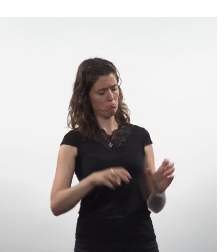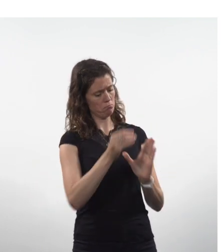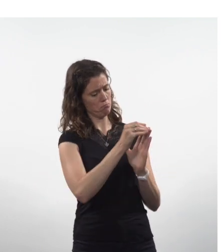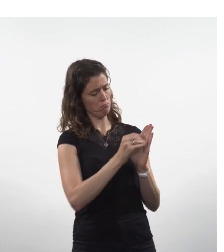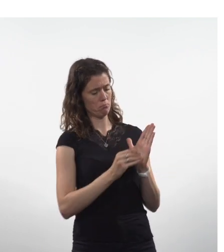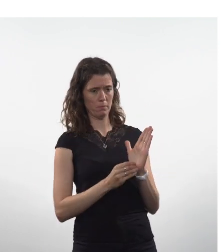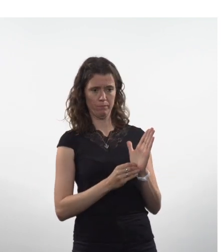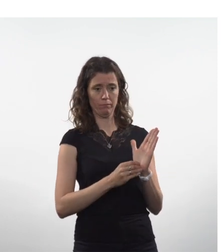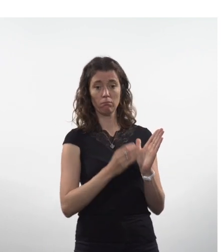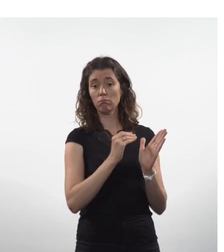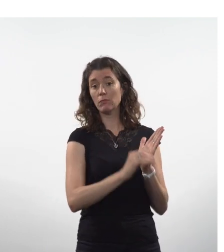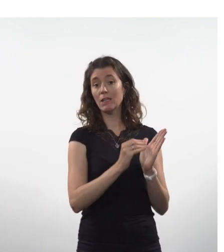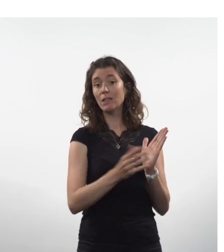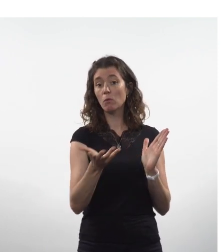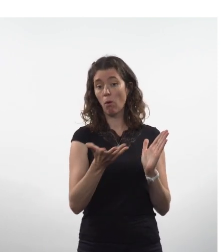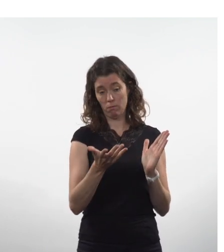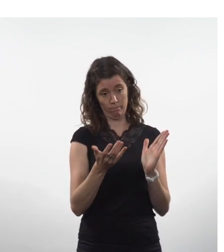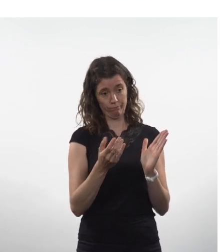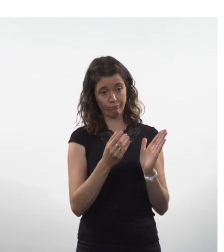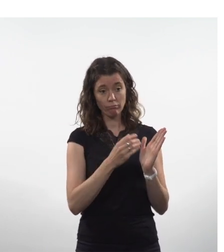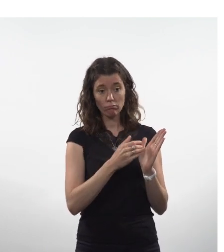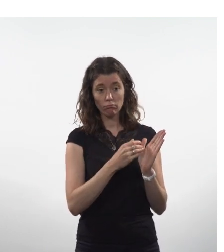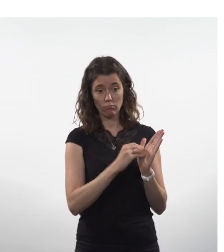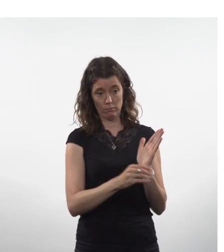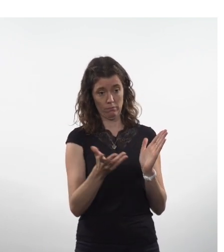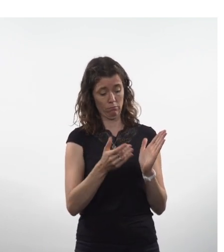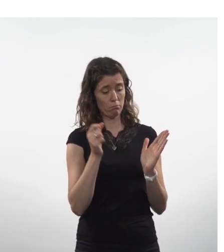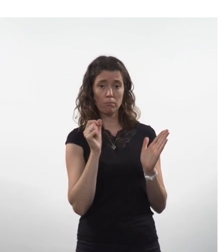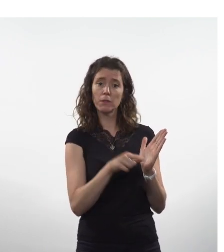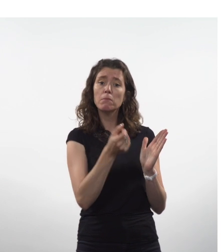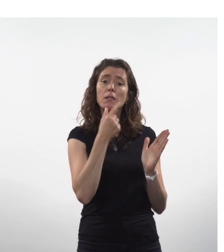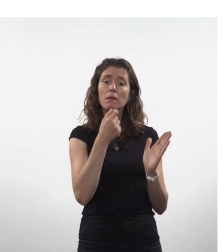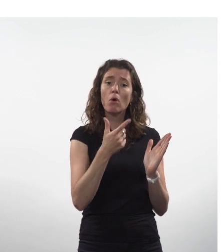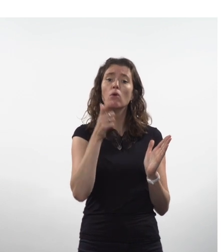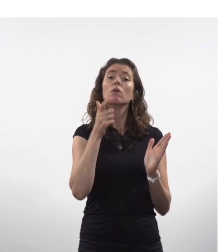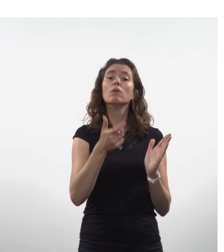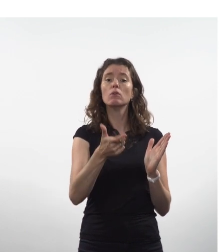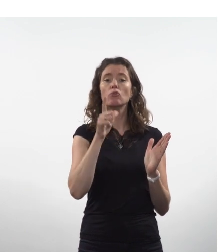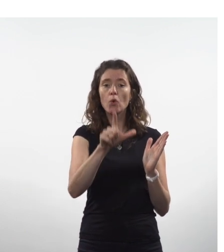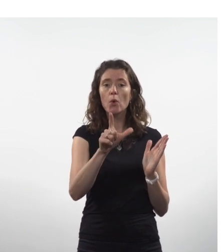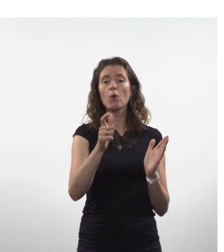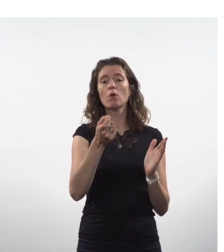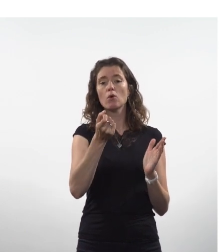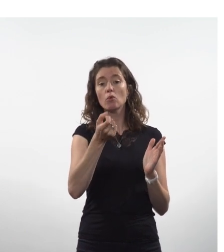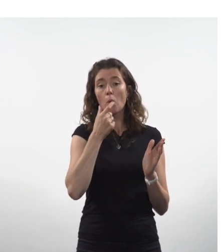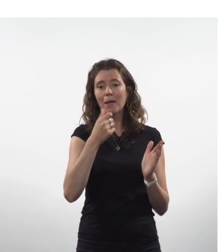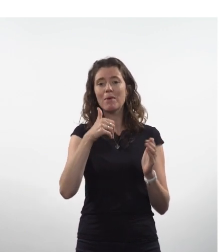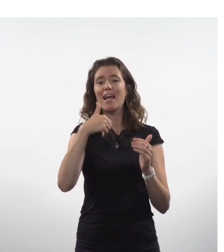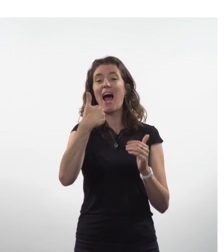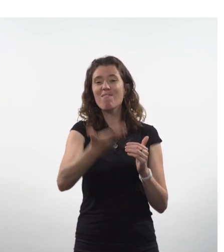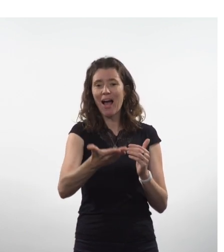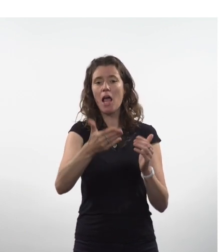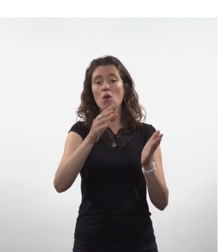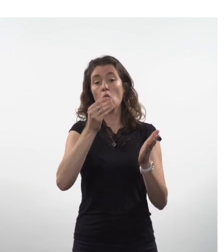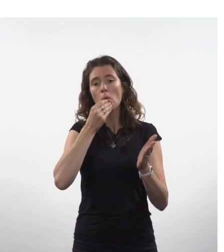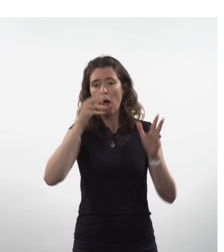et j'écris sur mon ordonnance tel médicament, 2 comprimés après le repas. Donc la consigne est très simple et très claire,